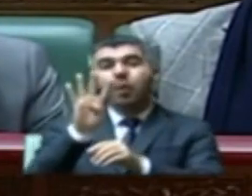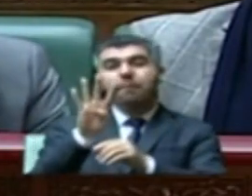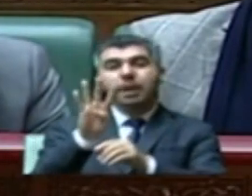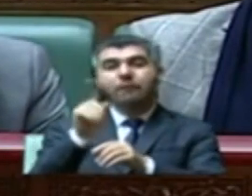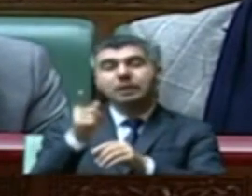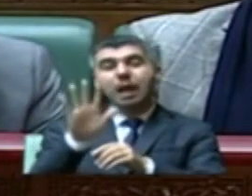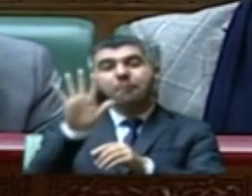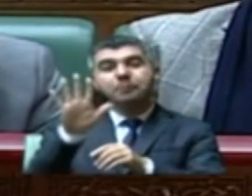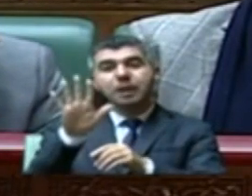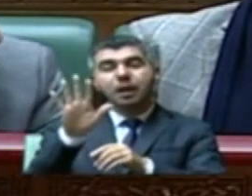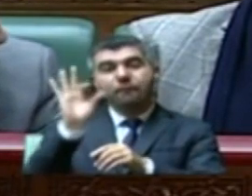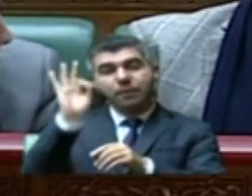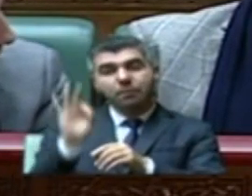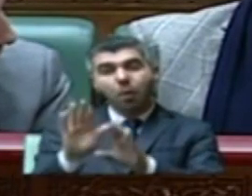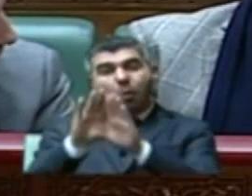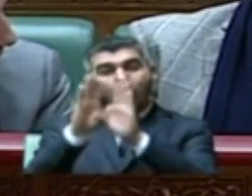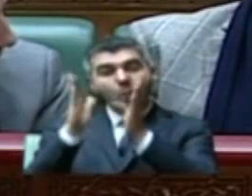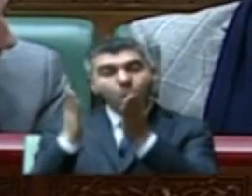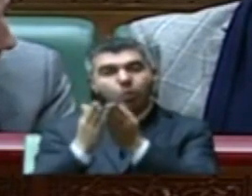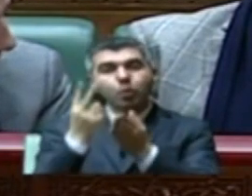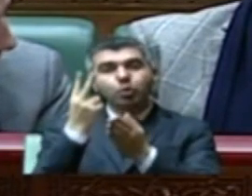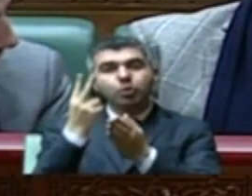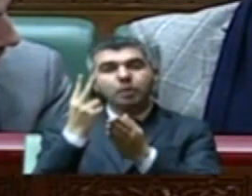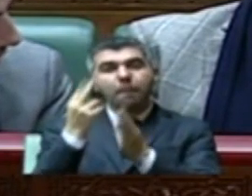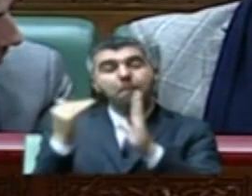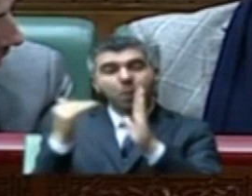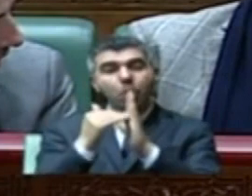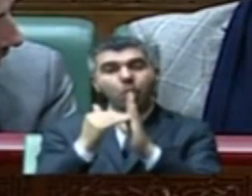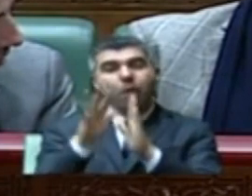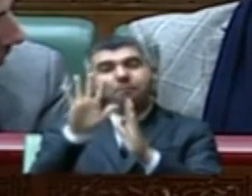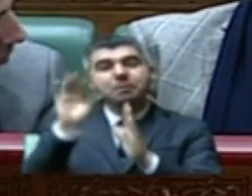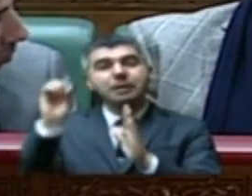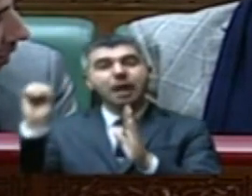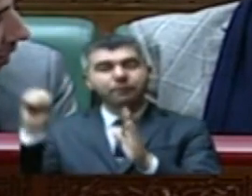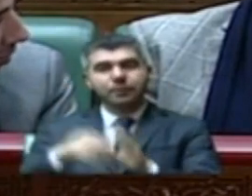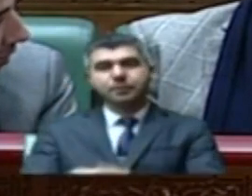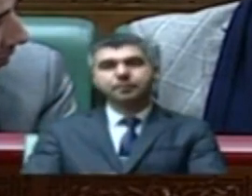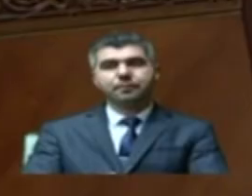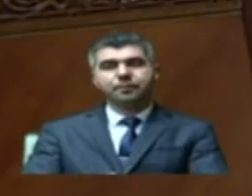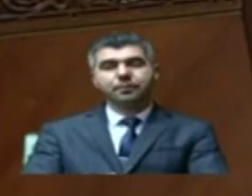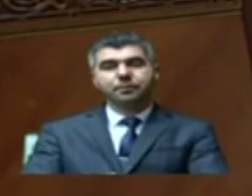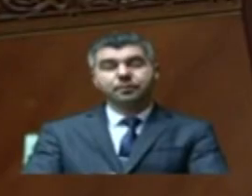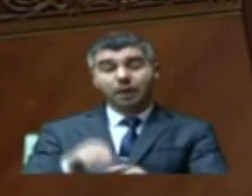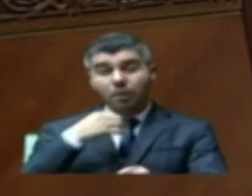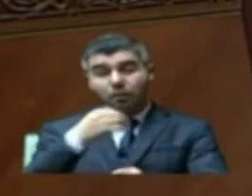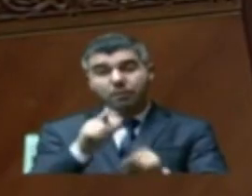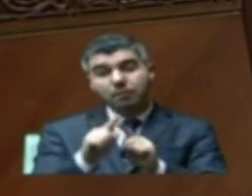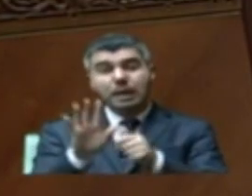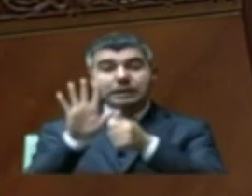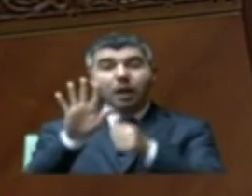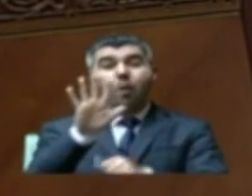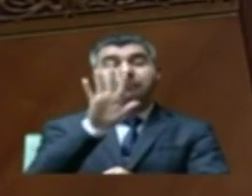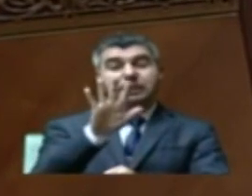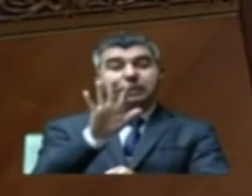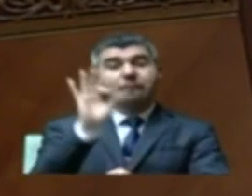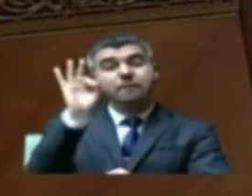41.5% من هذا المجموع ديال 2.5 مليون، يعني نسبة كبيرة جدا. ونزيد ندقق معك أن 56%